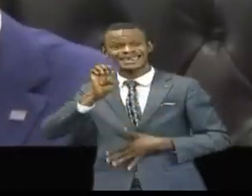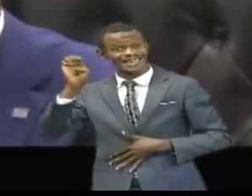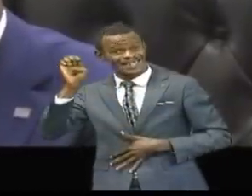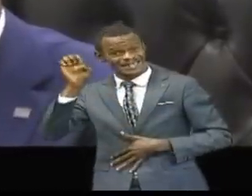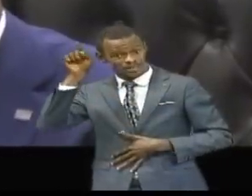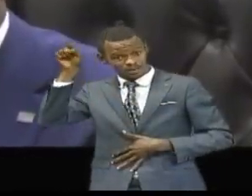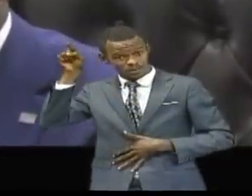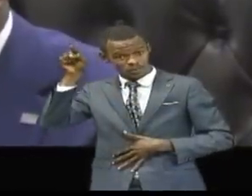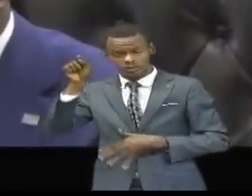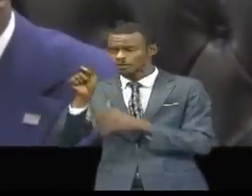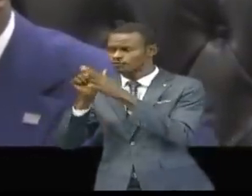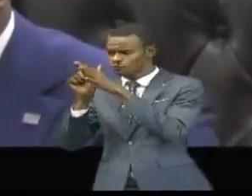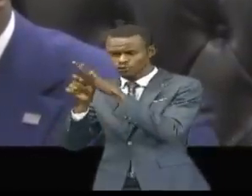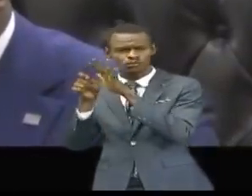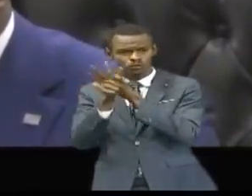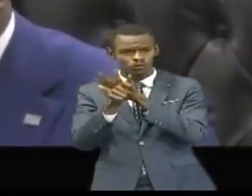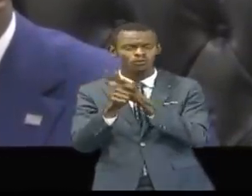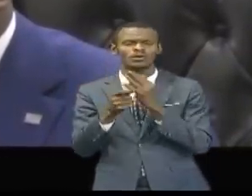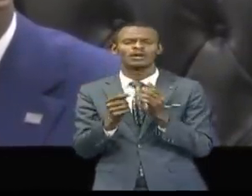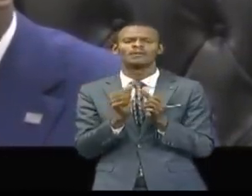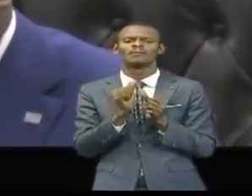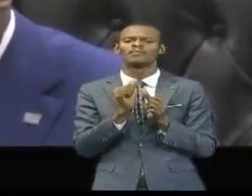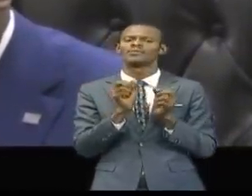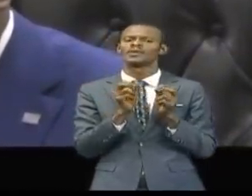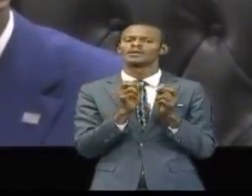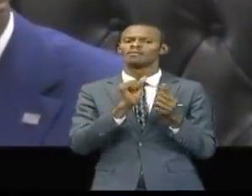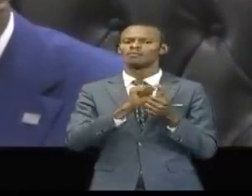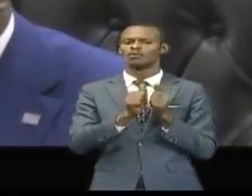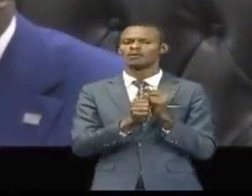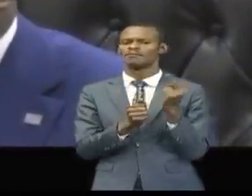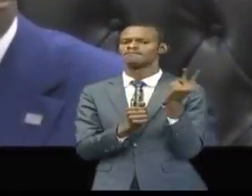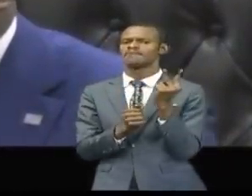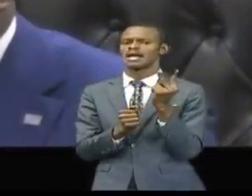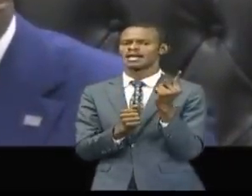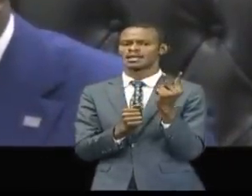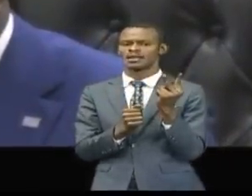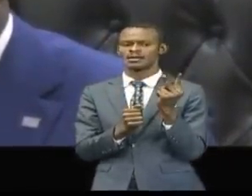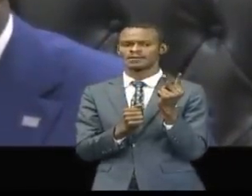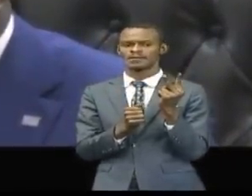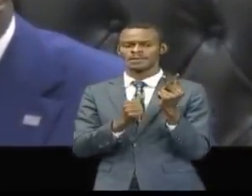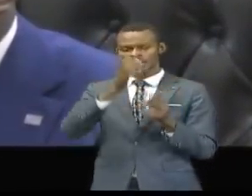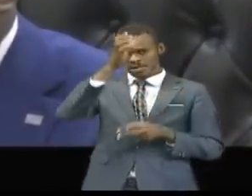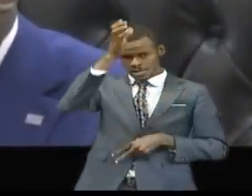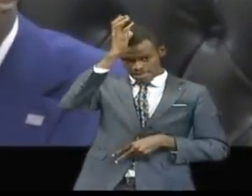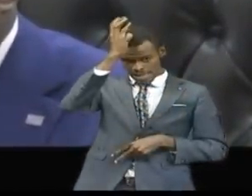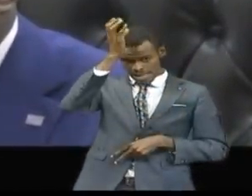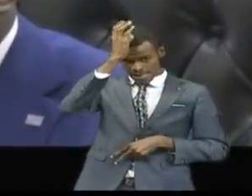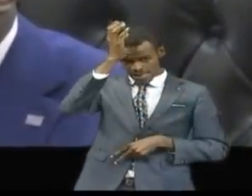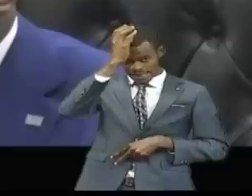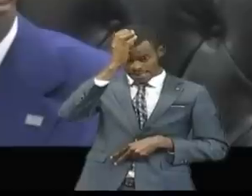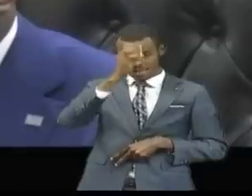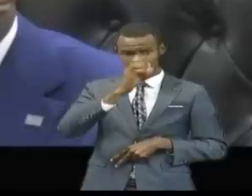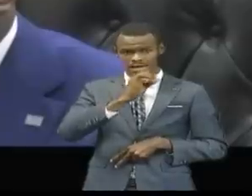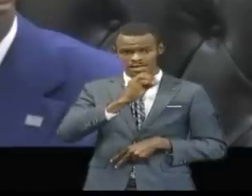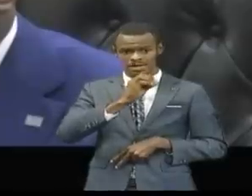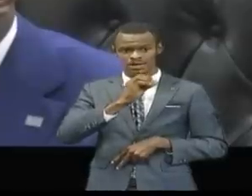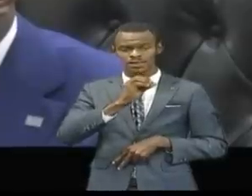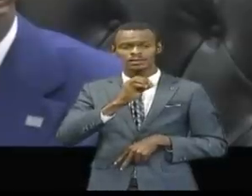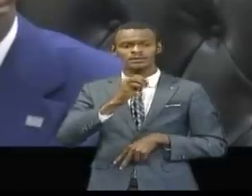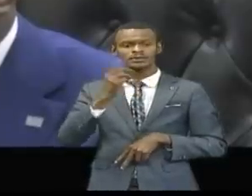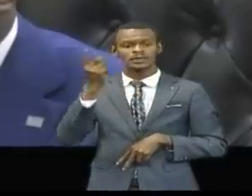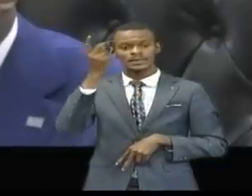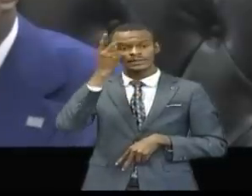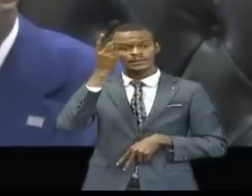cardinal Fridolin Ambongo, évêque métropolitain de Kinshasa, après la visite